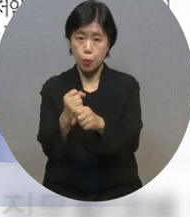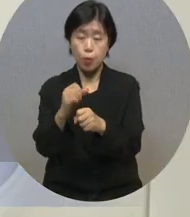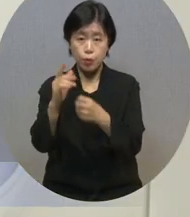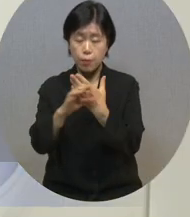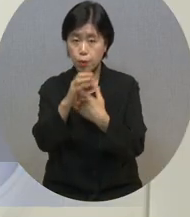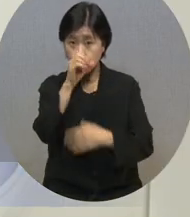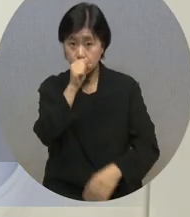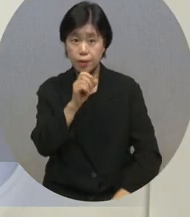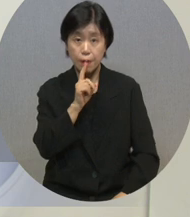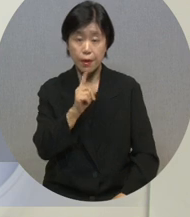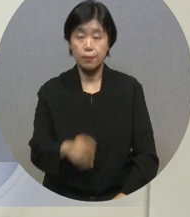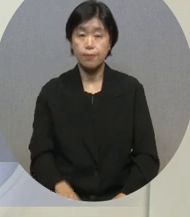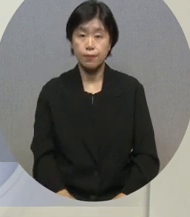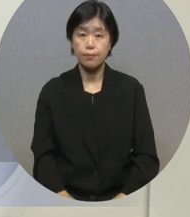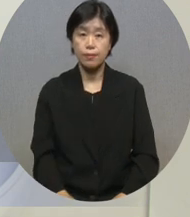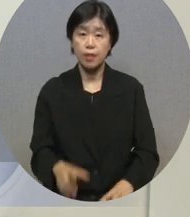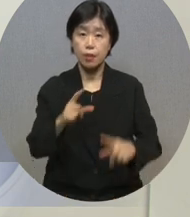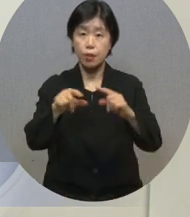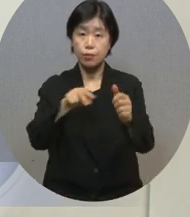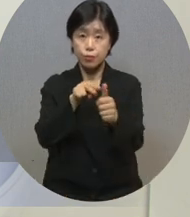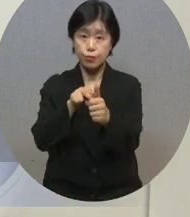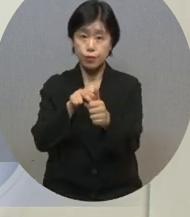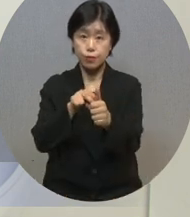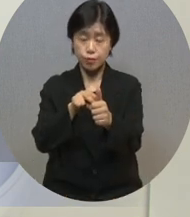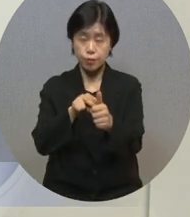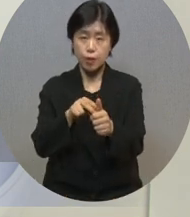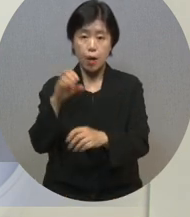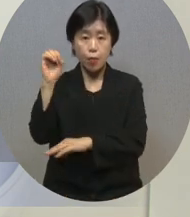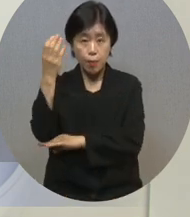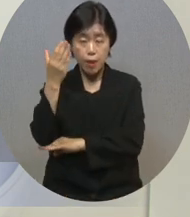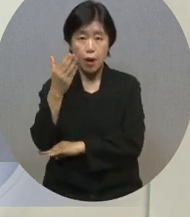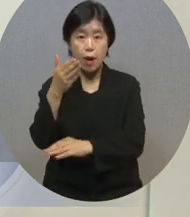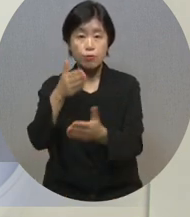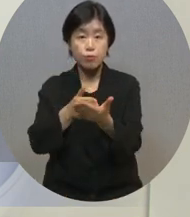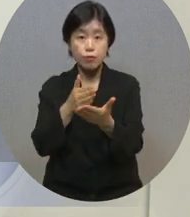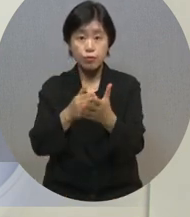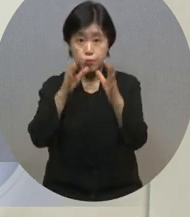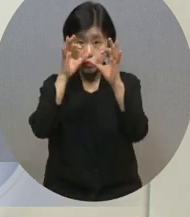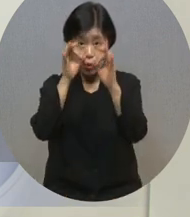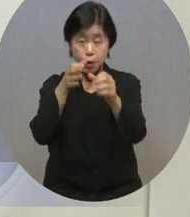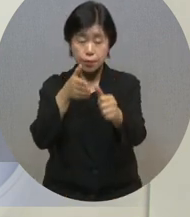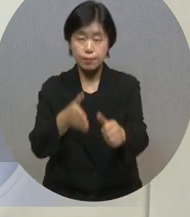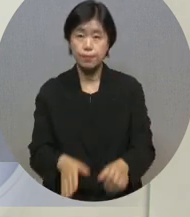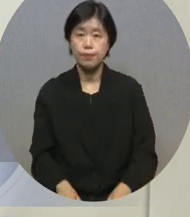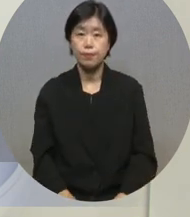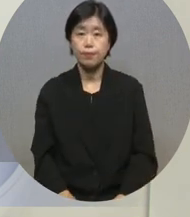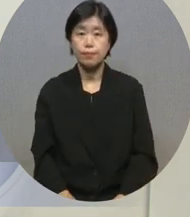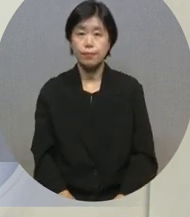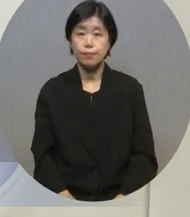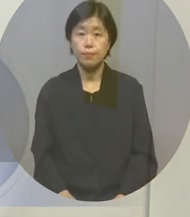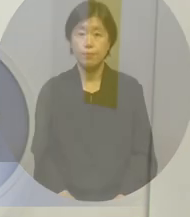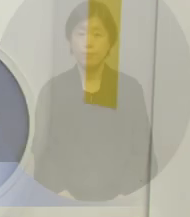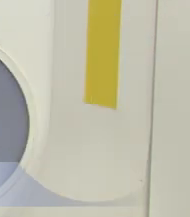말했습니다. 더 자세한 뉴스는 장애인신문과 웰페어뉴스 홈페이지를 통해 확인할 수 있습니다.